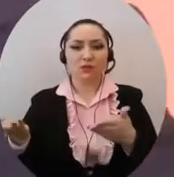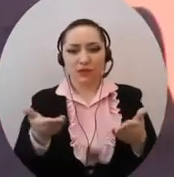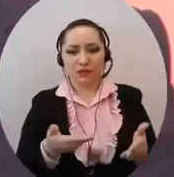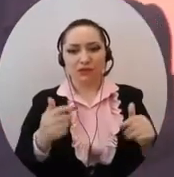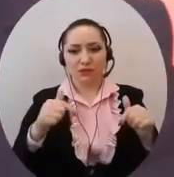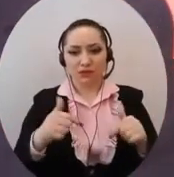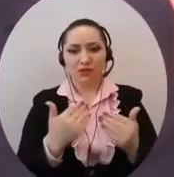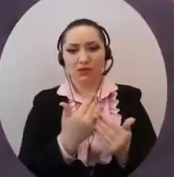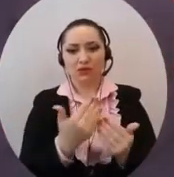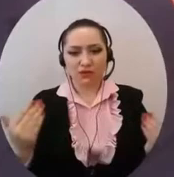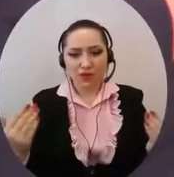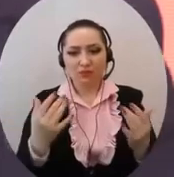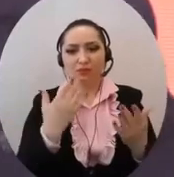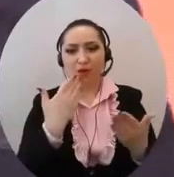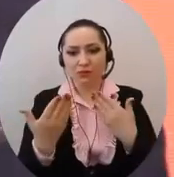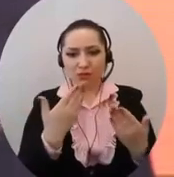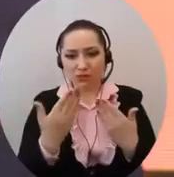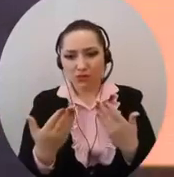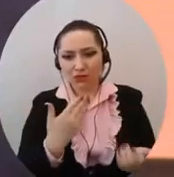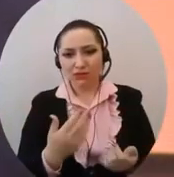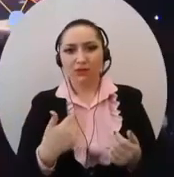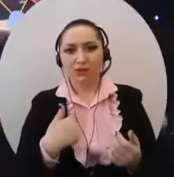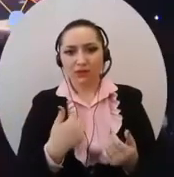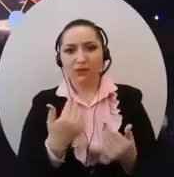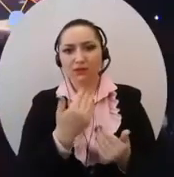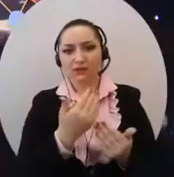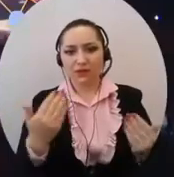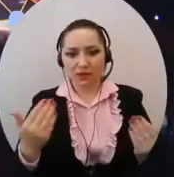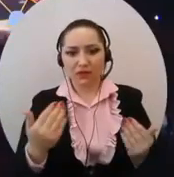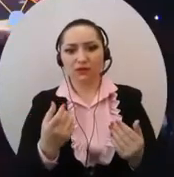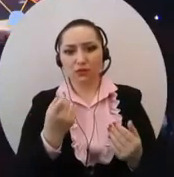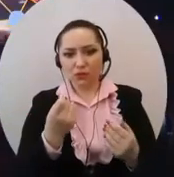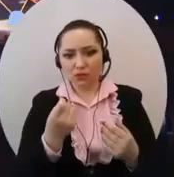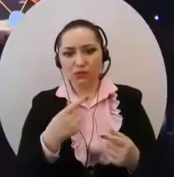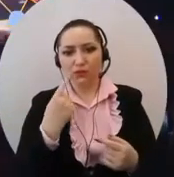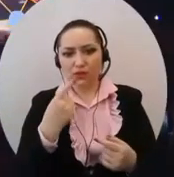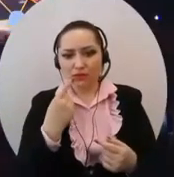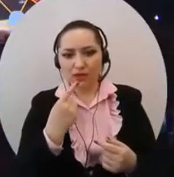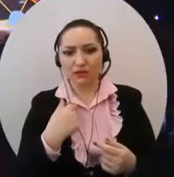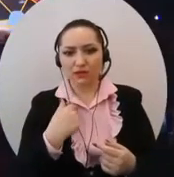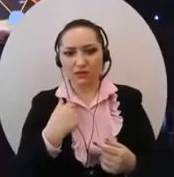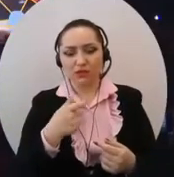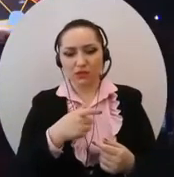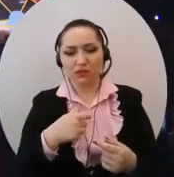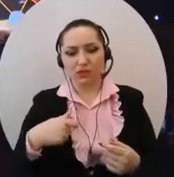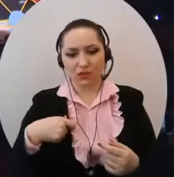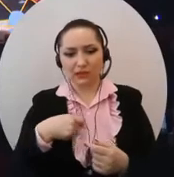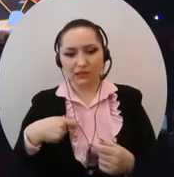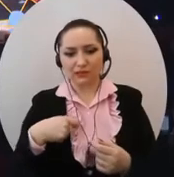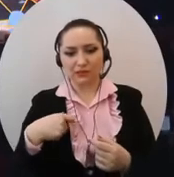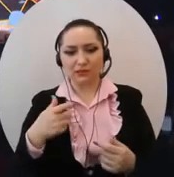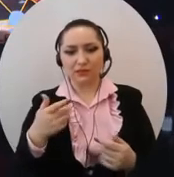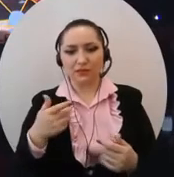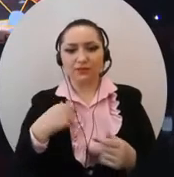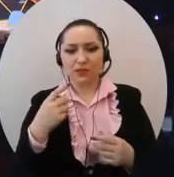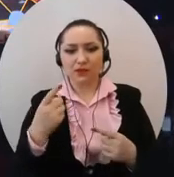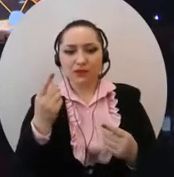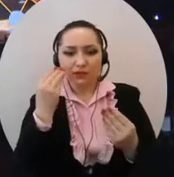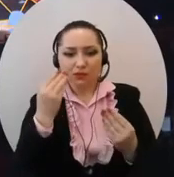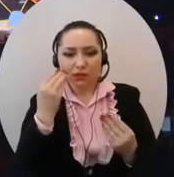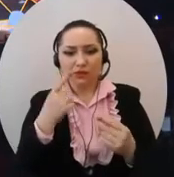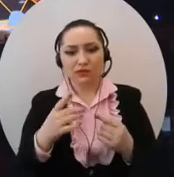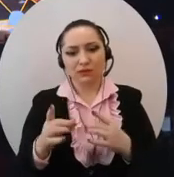пообщаться. Я с вами немножко хочу поговорить. Я вообще тренер по косметологии для косметологов, семинары веду.